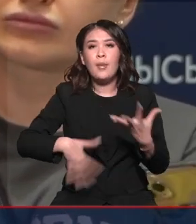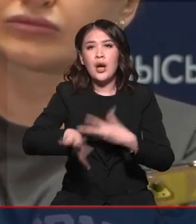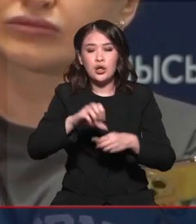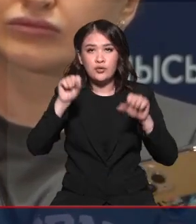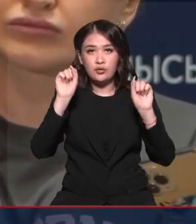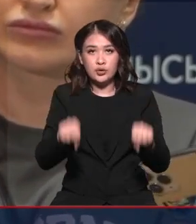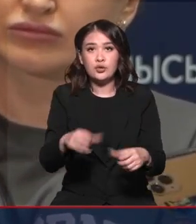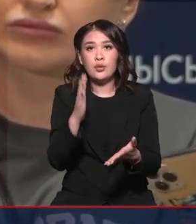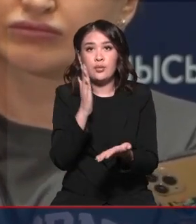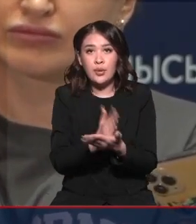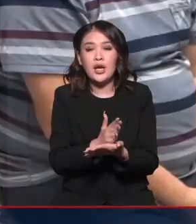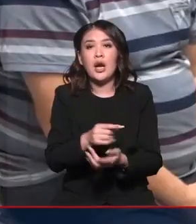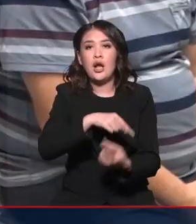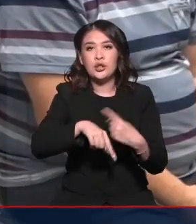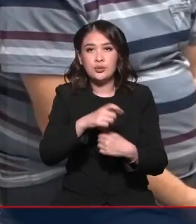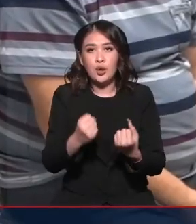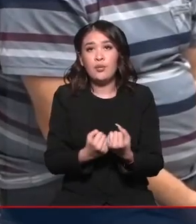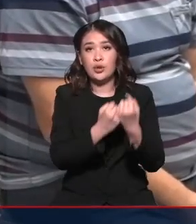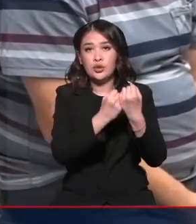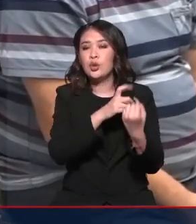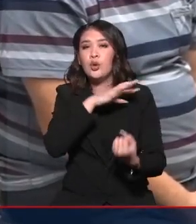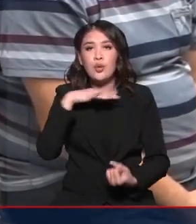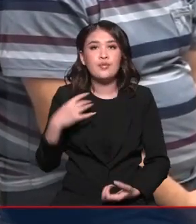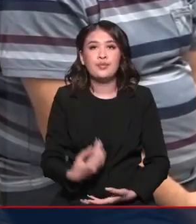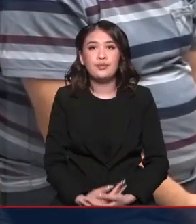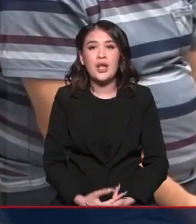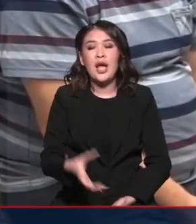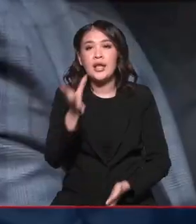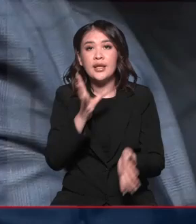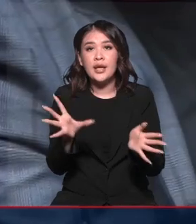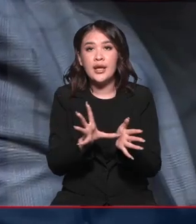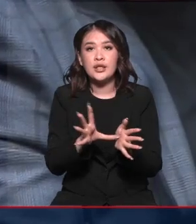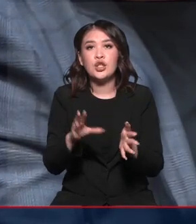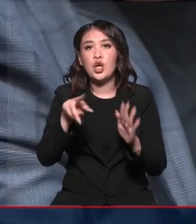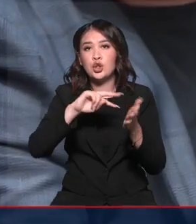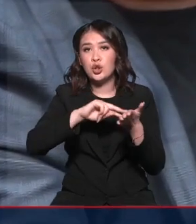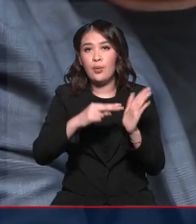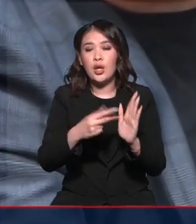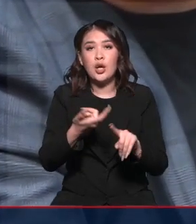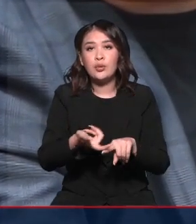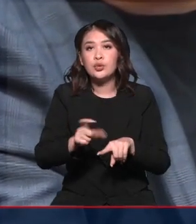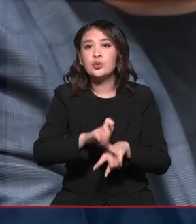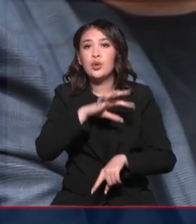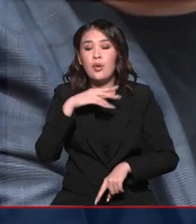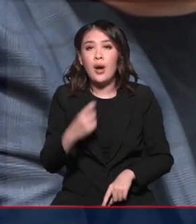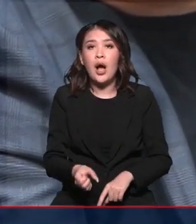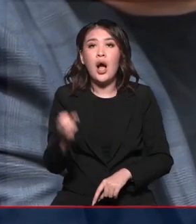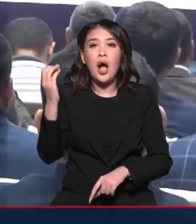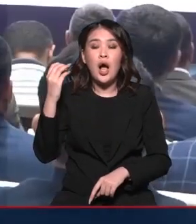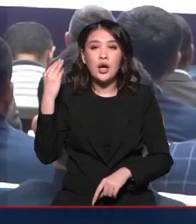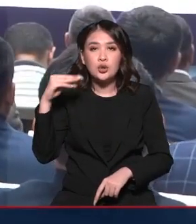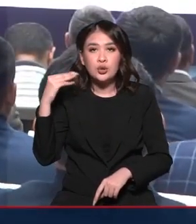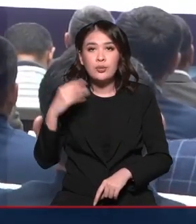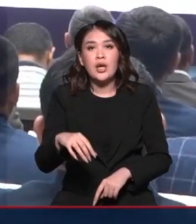бар. Кәсіпкерлікке қолдау көп. Қостанай облысында энергетикалық жобаларда аз емес. Оның ішінде Ақтөбе Қостанай газ